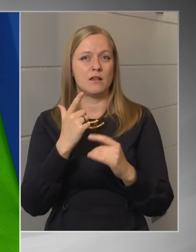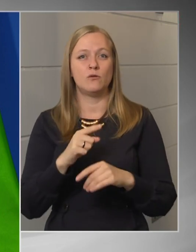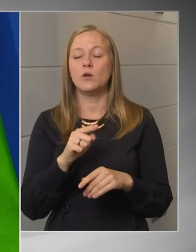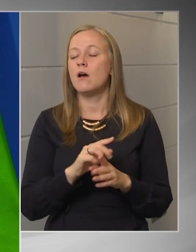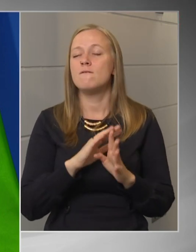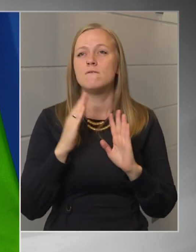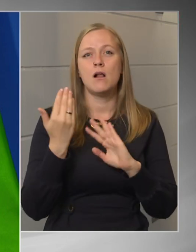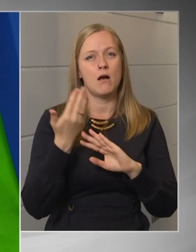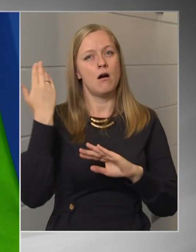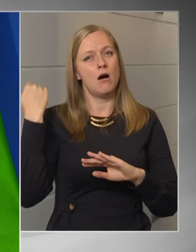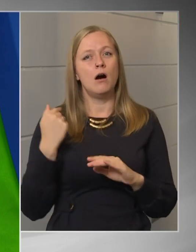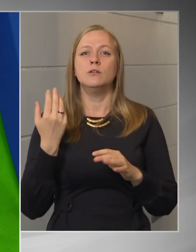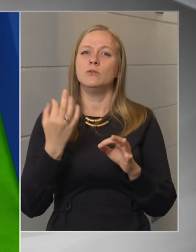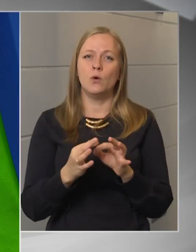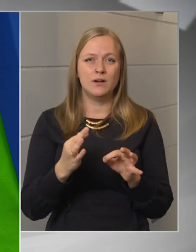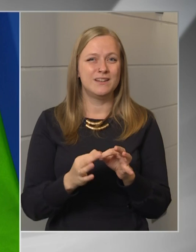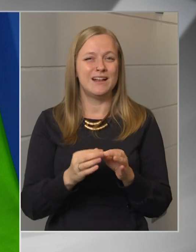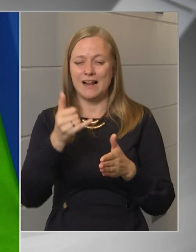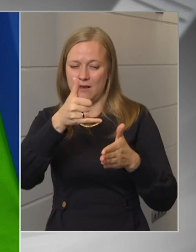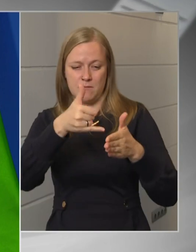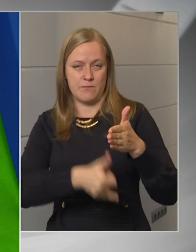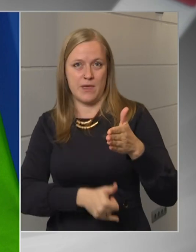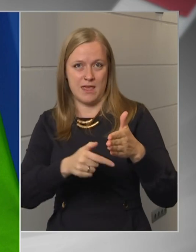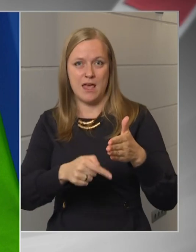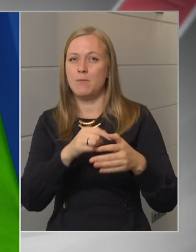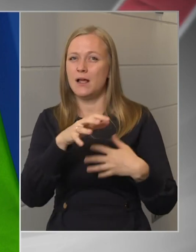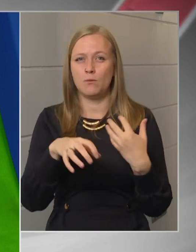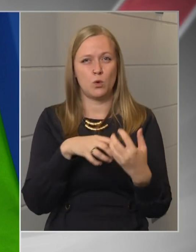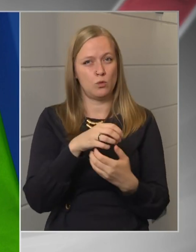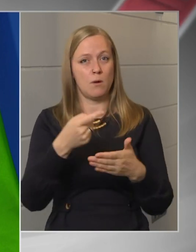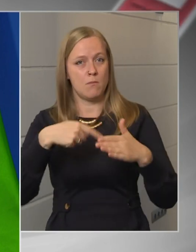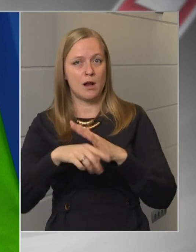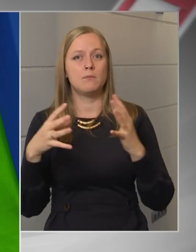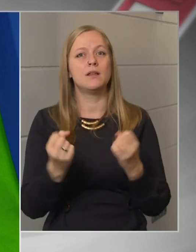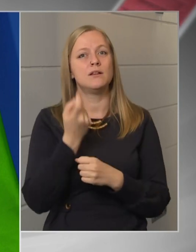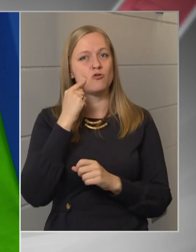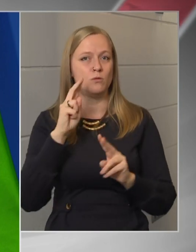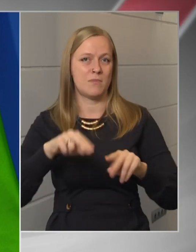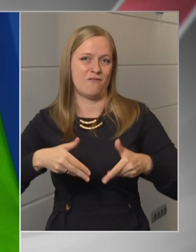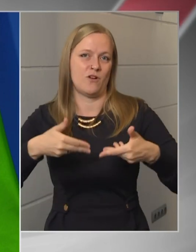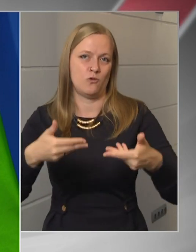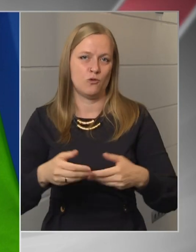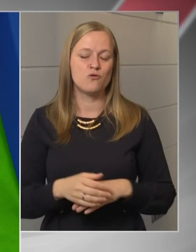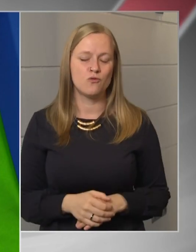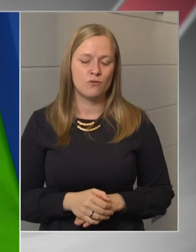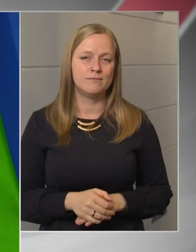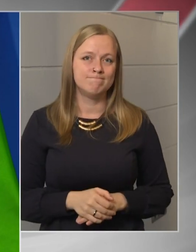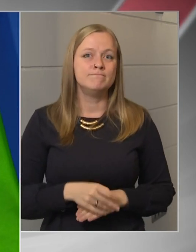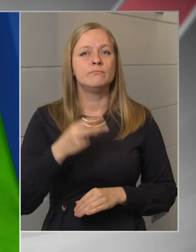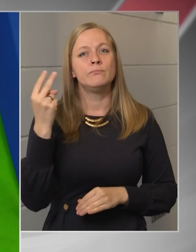történt legnagyobb mélységből végrehajtott, és az egyik legbonyolultabb barlangi mentés tudott megvalósulni. Természetesen